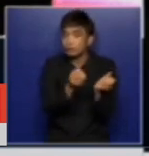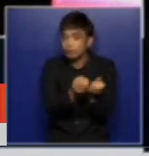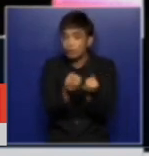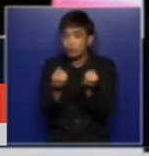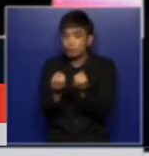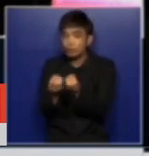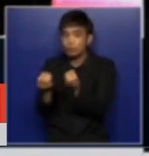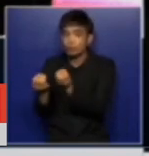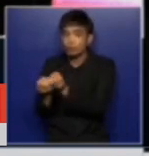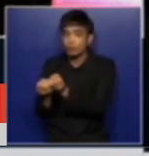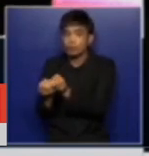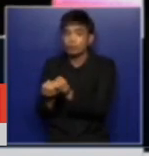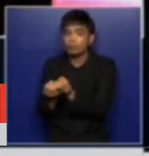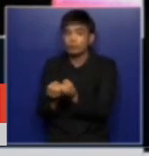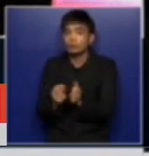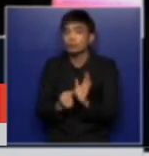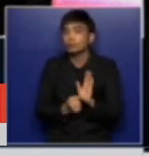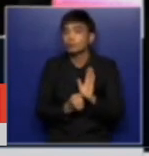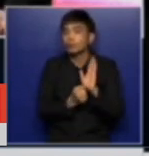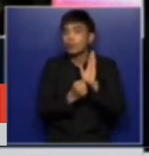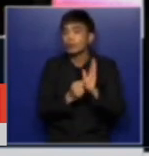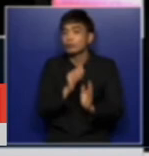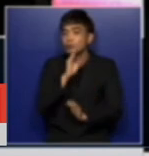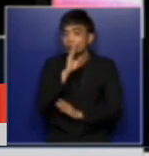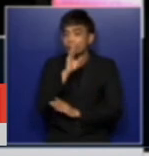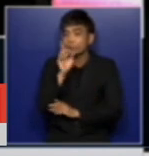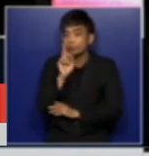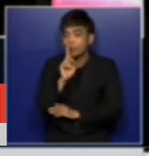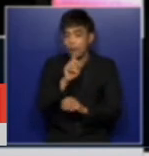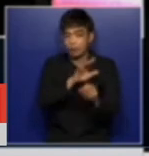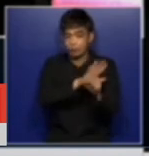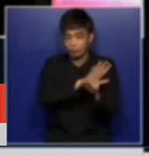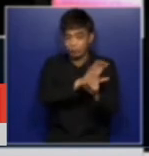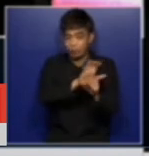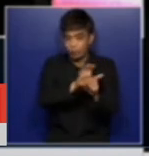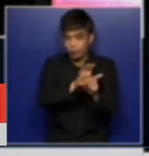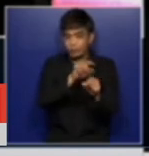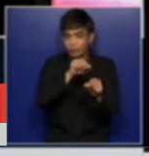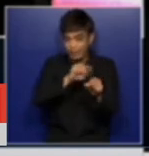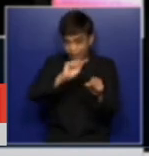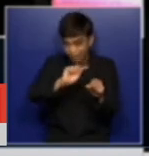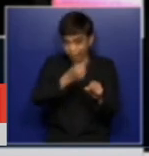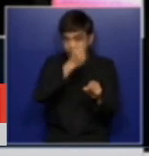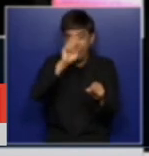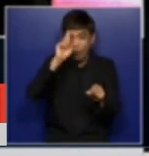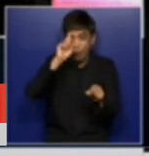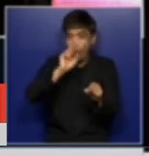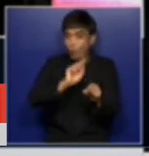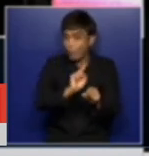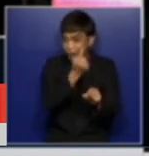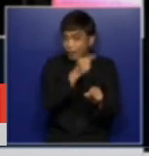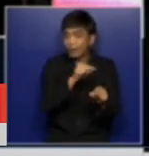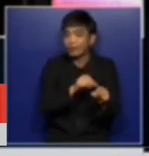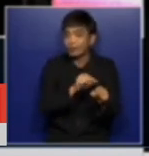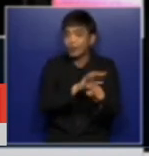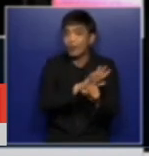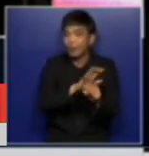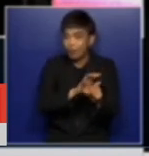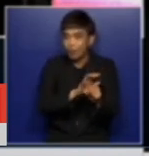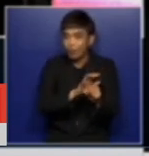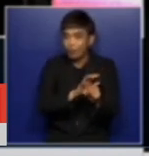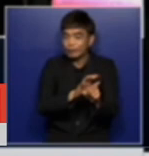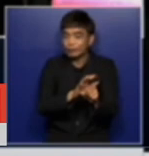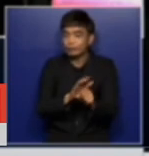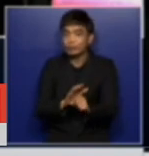ในเมื่อตัวโควิด-19 ที่เกิดขึ้นมาเนี่ยมันทำให้เราต้อง